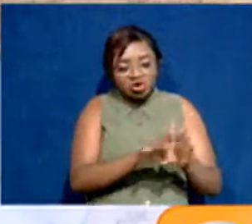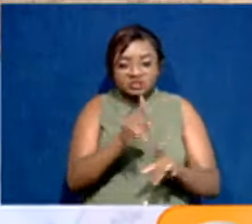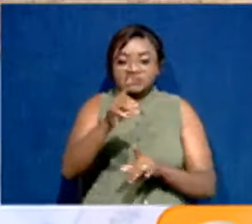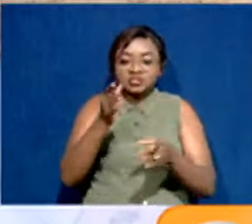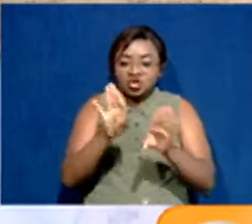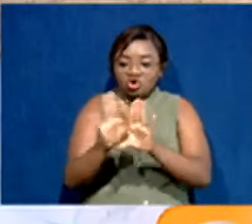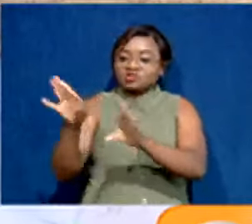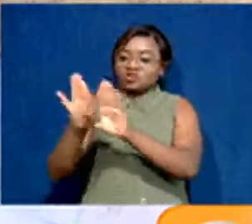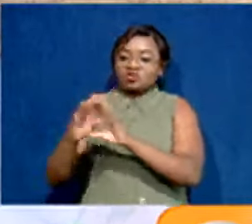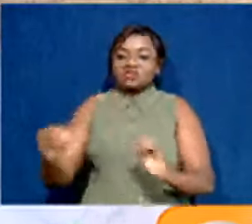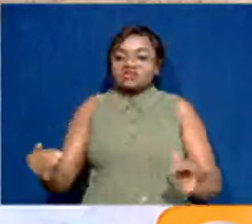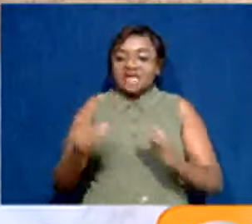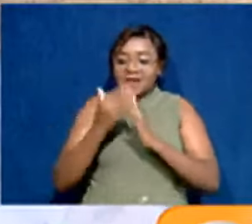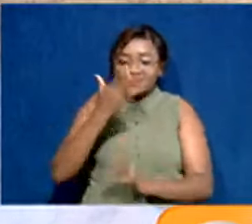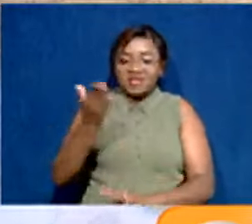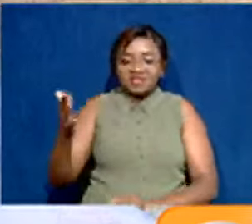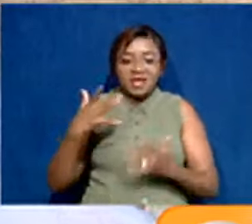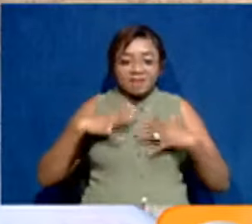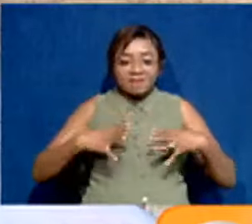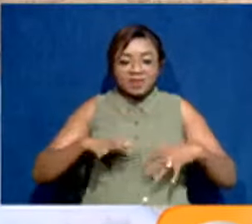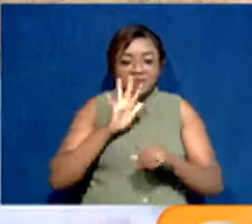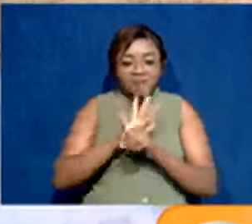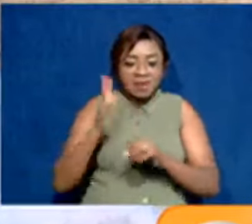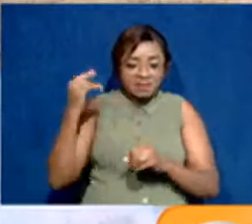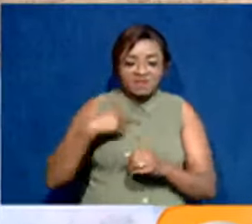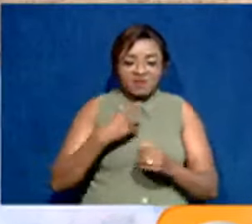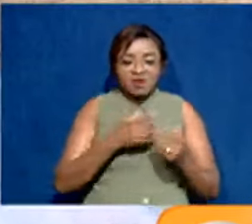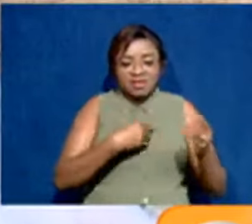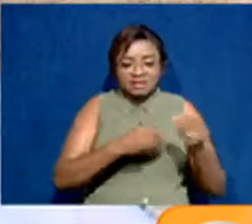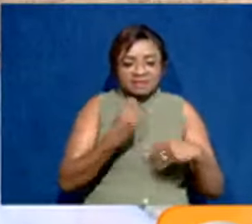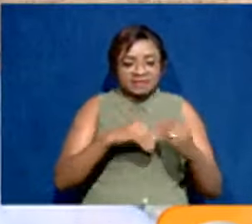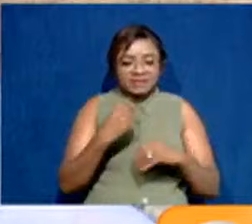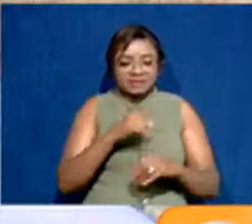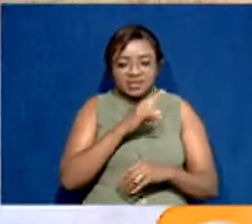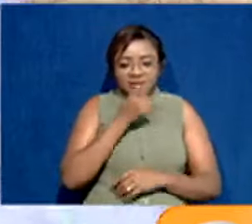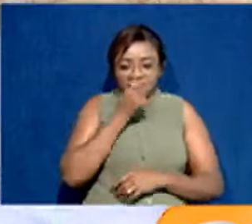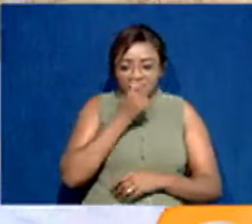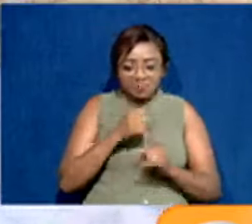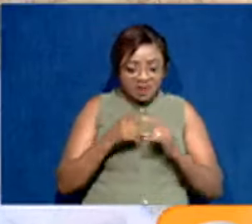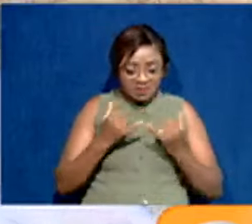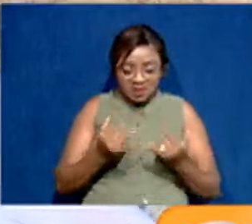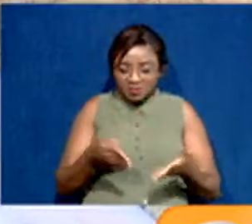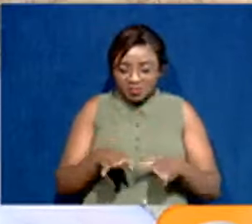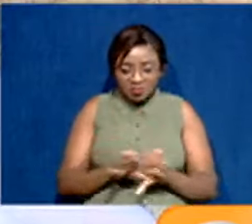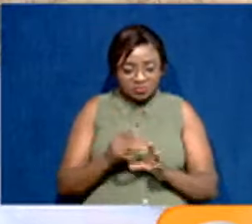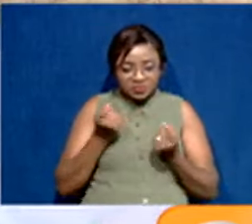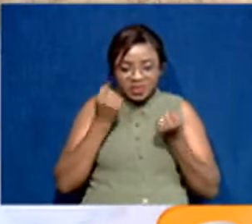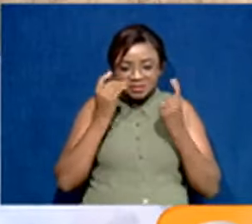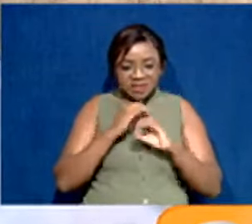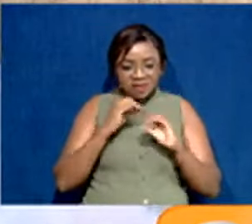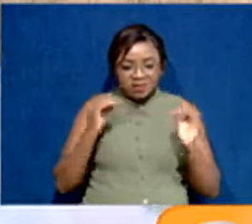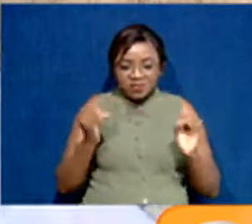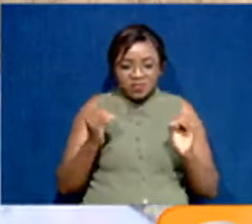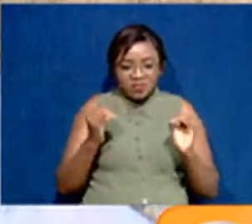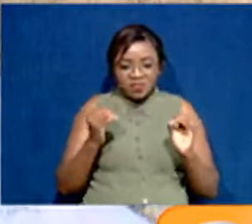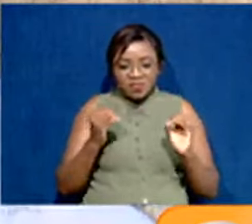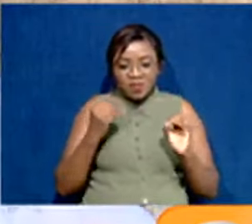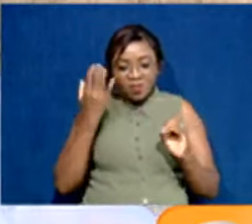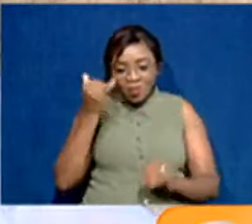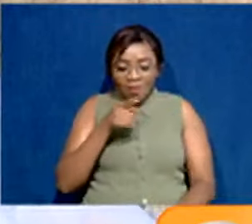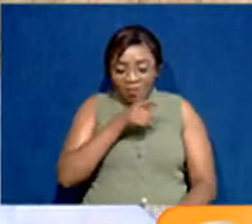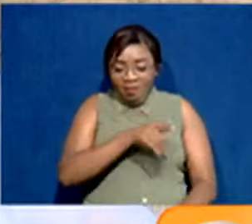Gatito Dani, kuna watu wengi sana walikuwa wananunua macadamia, lakini wamefunga. Hatuelewi kwa nini, kwa sababu hii soko